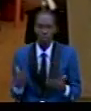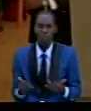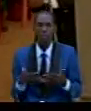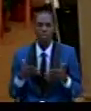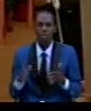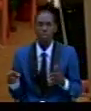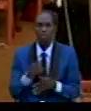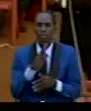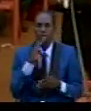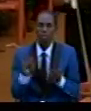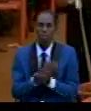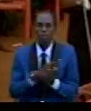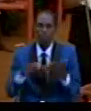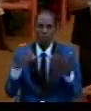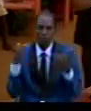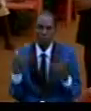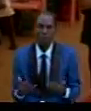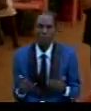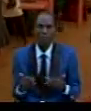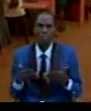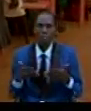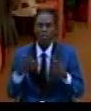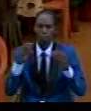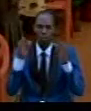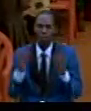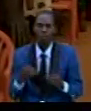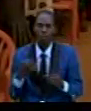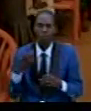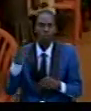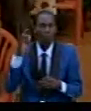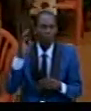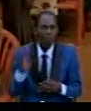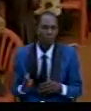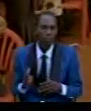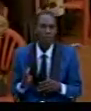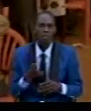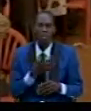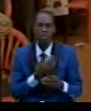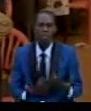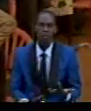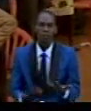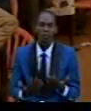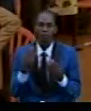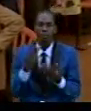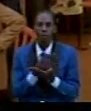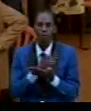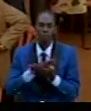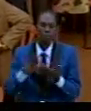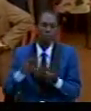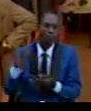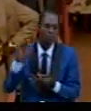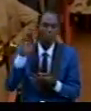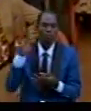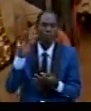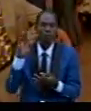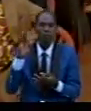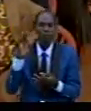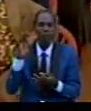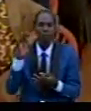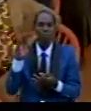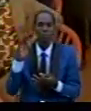la puissance de Dieu, que le feu du Saint-Esprit, par l'opération de cette